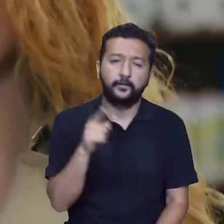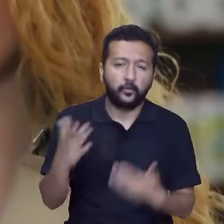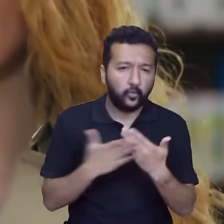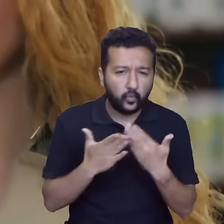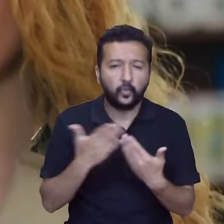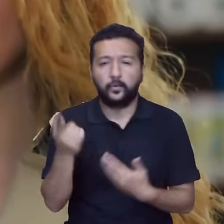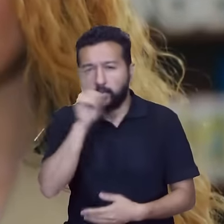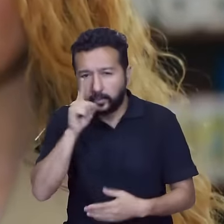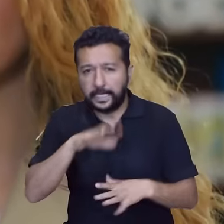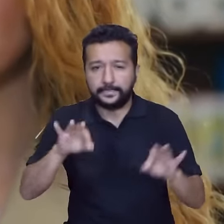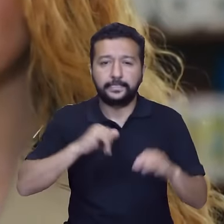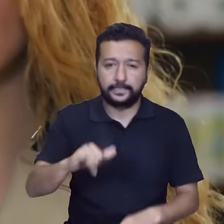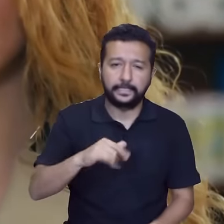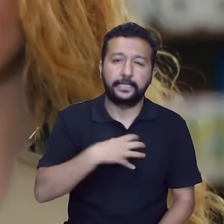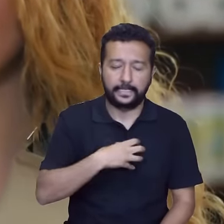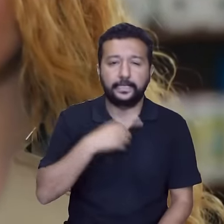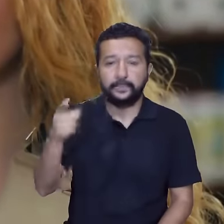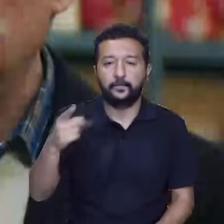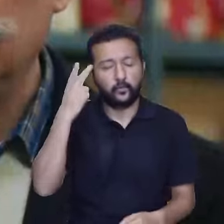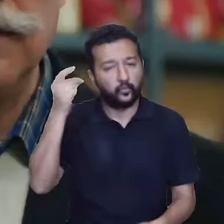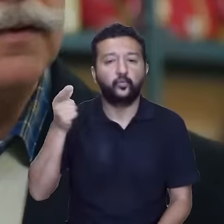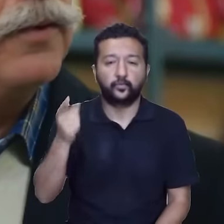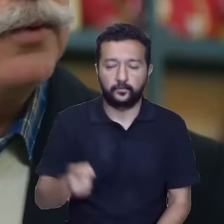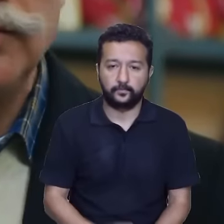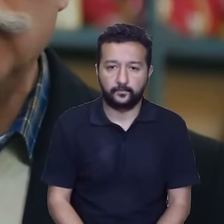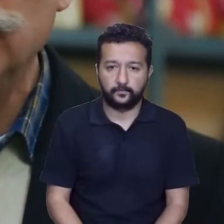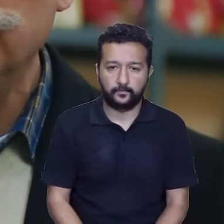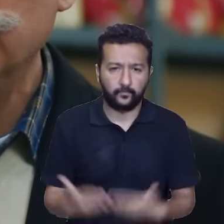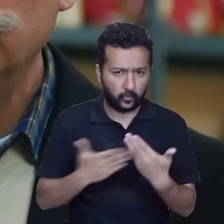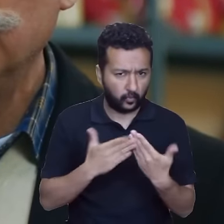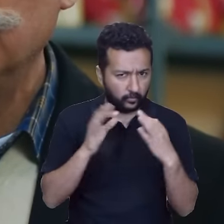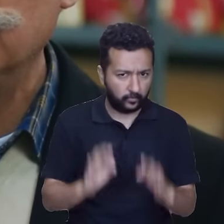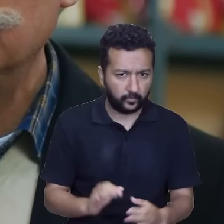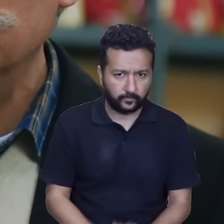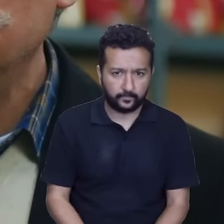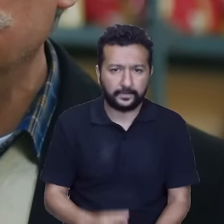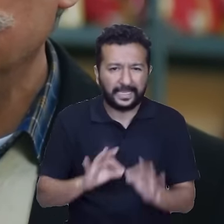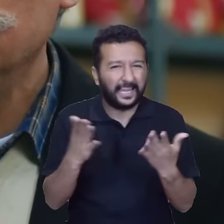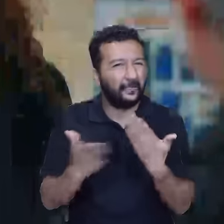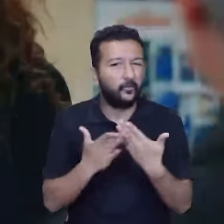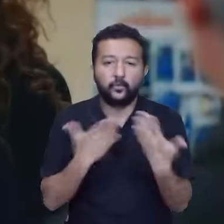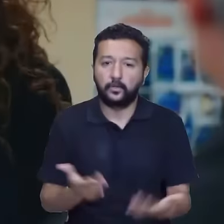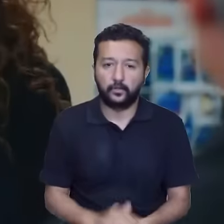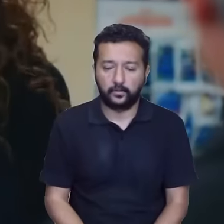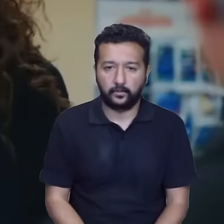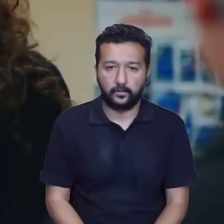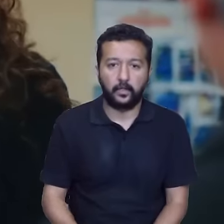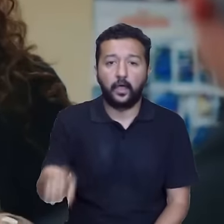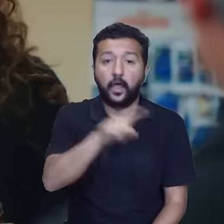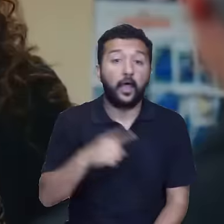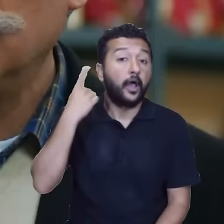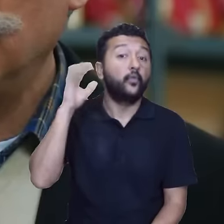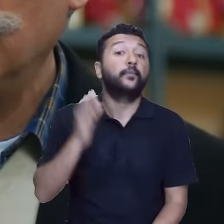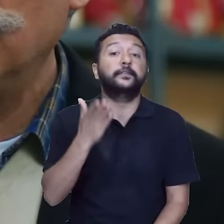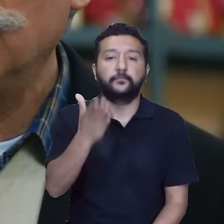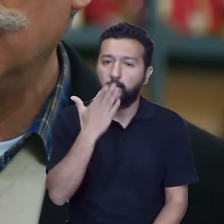böyle düğün telaşı falan yakında kendini unutur. Münir şaşırdı. Düğün mü? Ne düğünü? Aa,